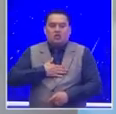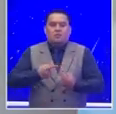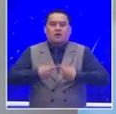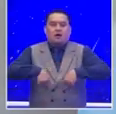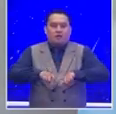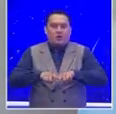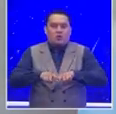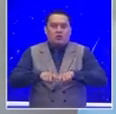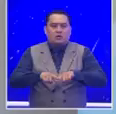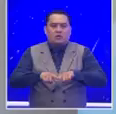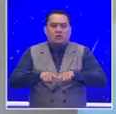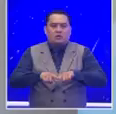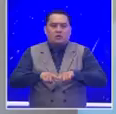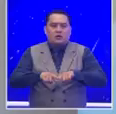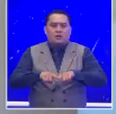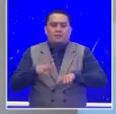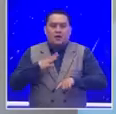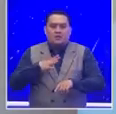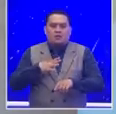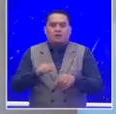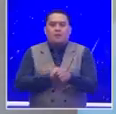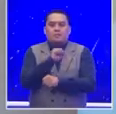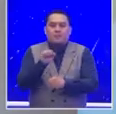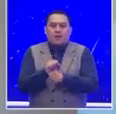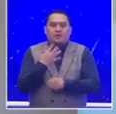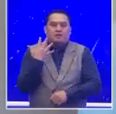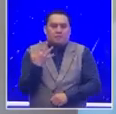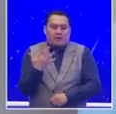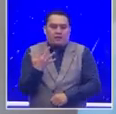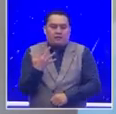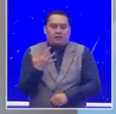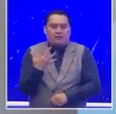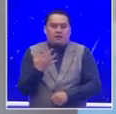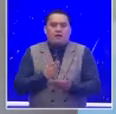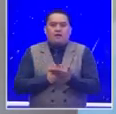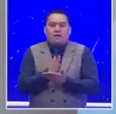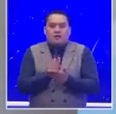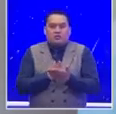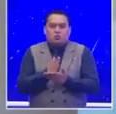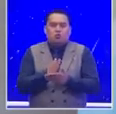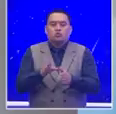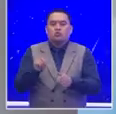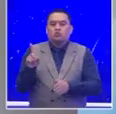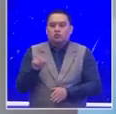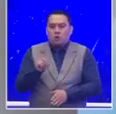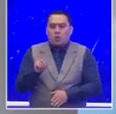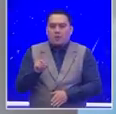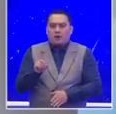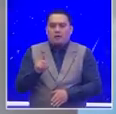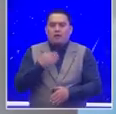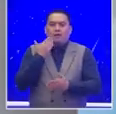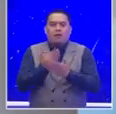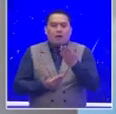района создано 5 санитарных постов. Основными функциями этих постов являются